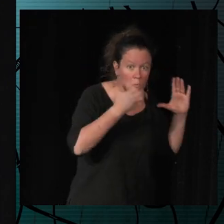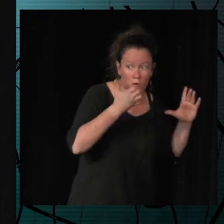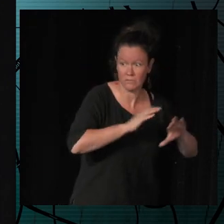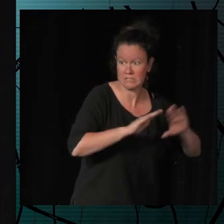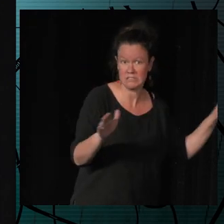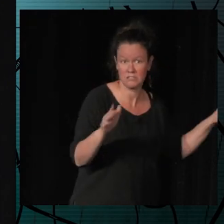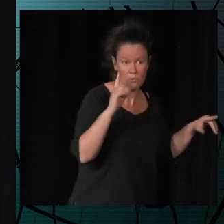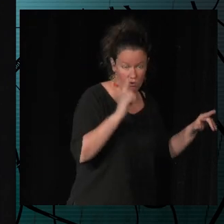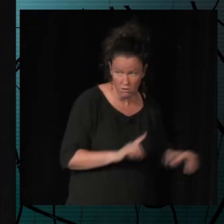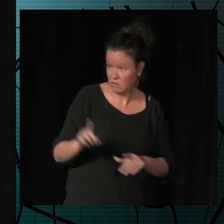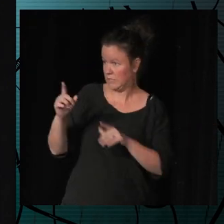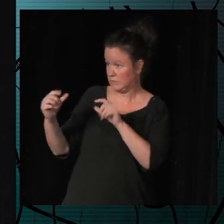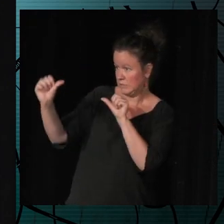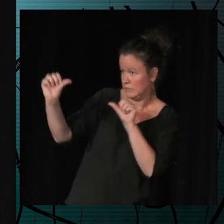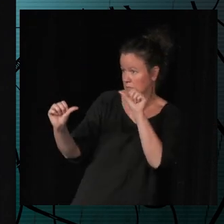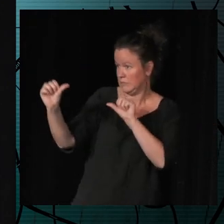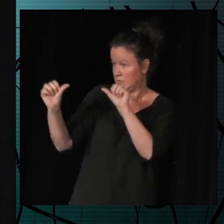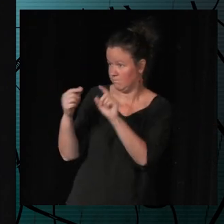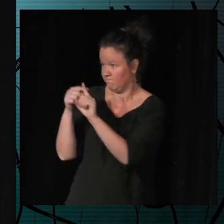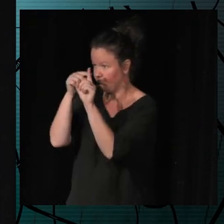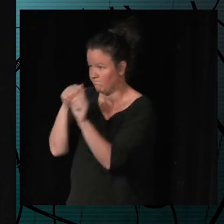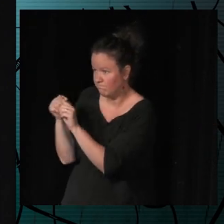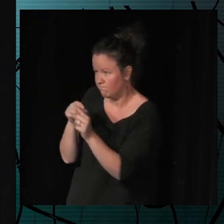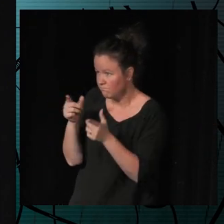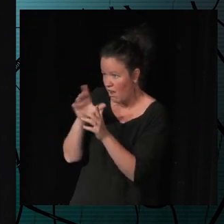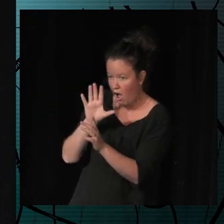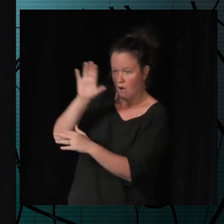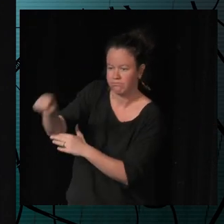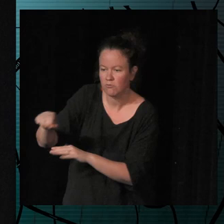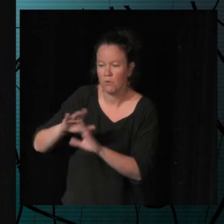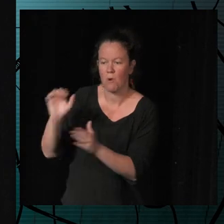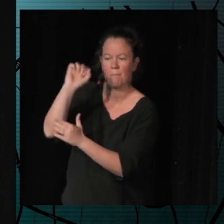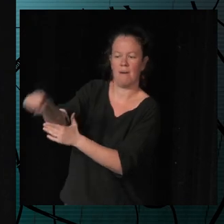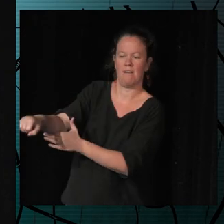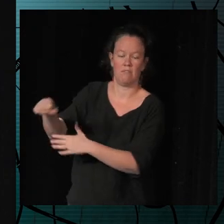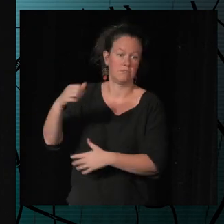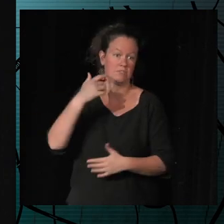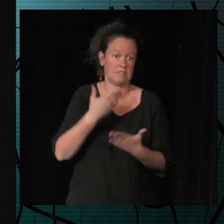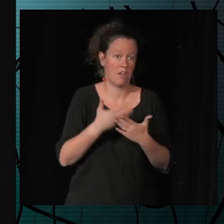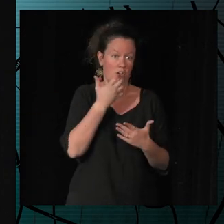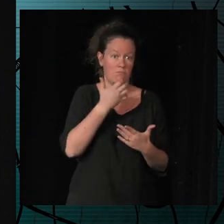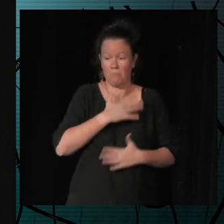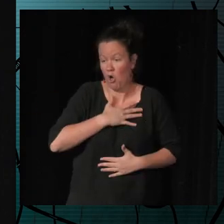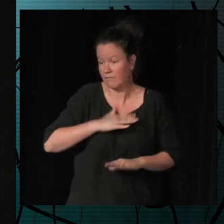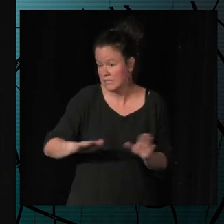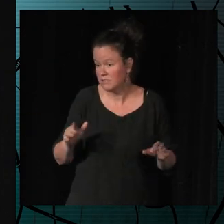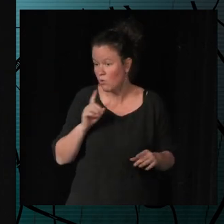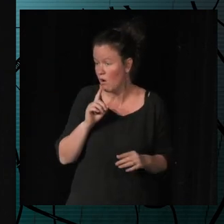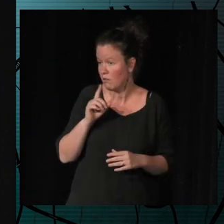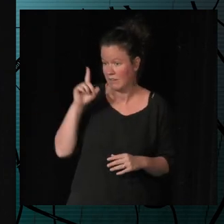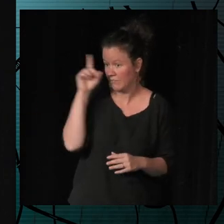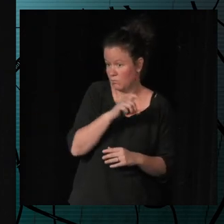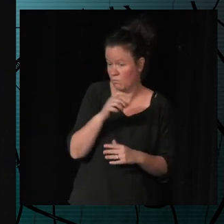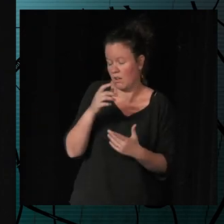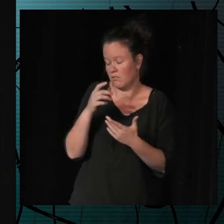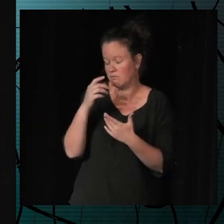mécanique de sauvegarde et là effectivement on se décante complètement de la dynamique horrifique et là on a plus peur et en général c'est là où le jeu perd de son alors ça